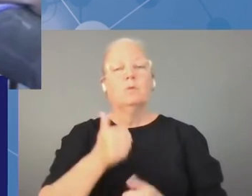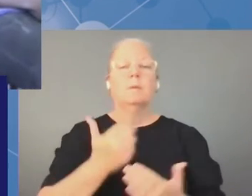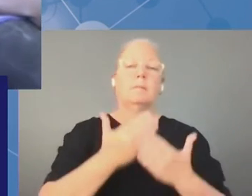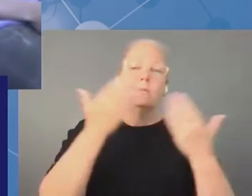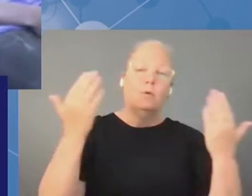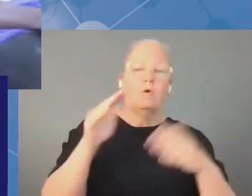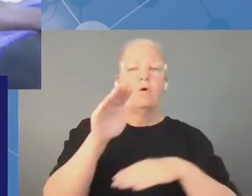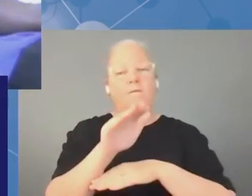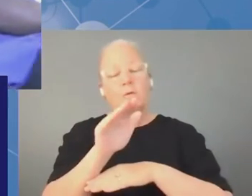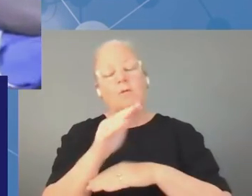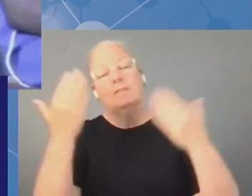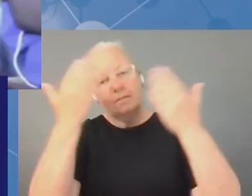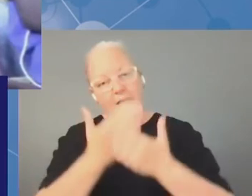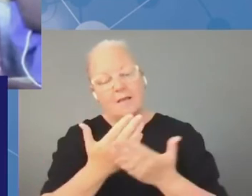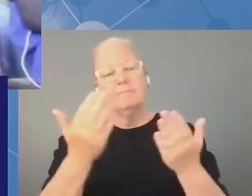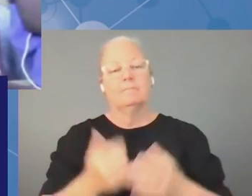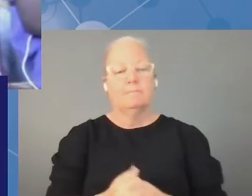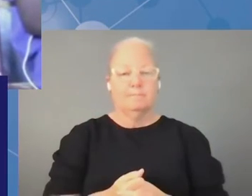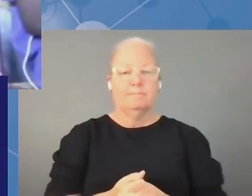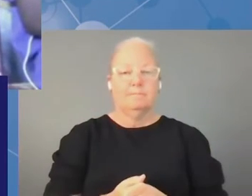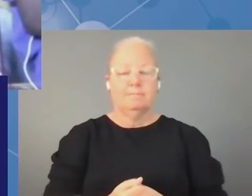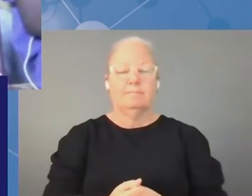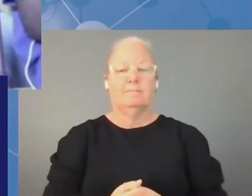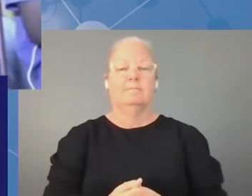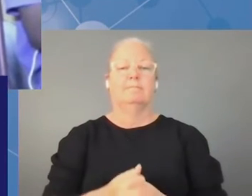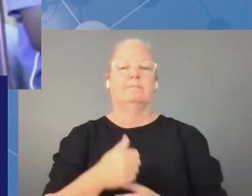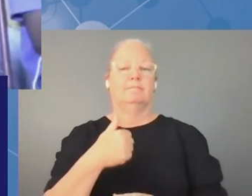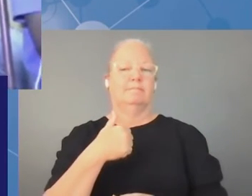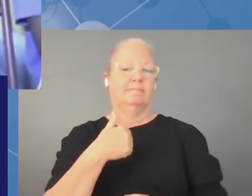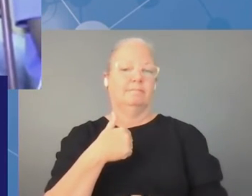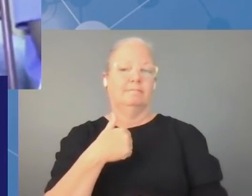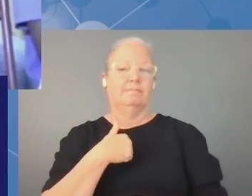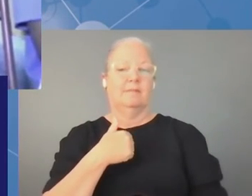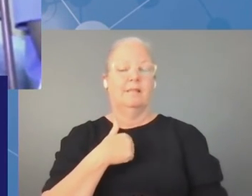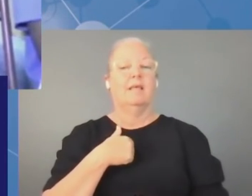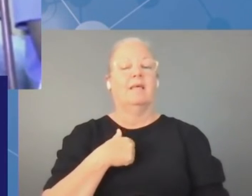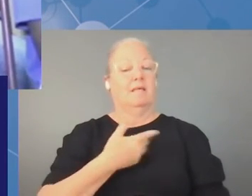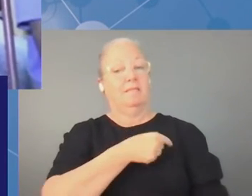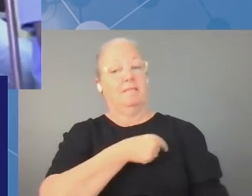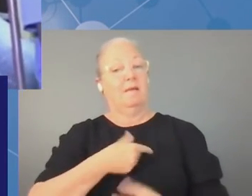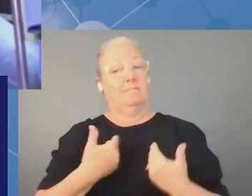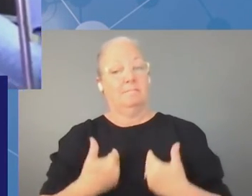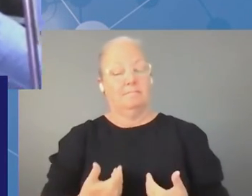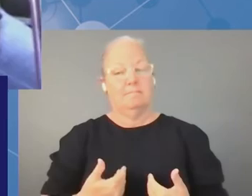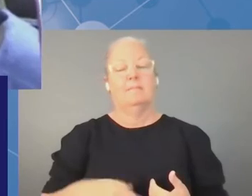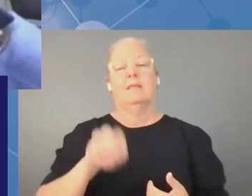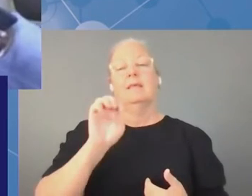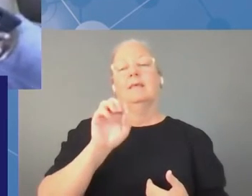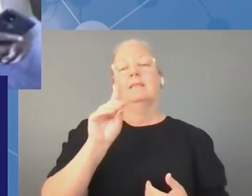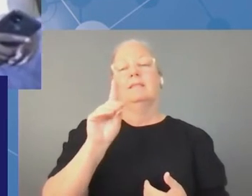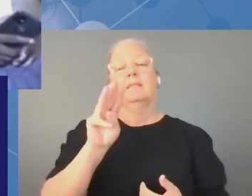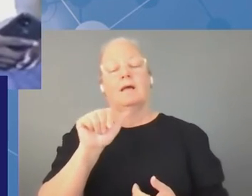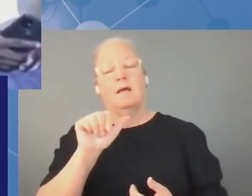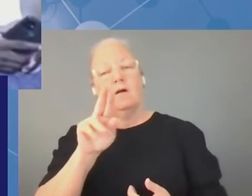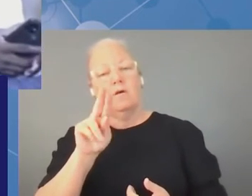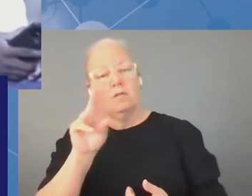Добрый день, добрый вечер. Меня зовут Эдвард. Я